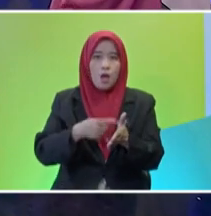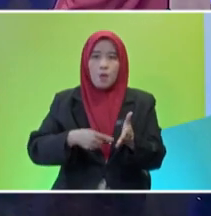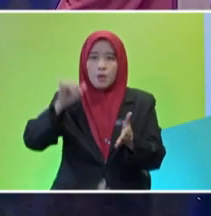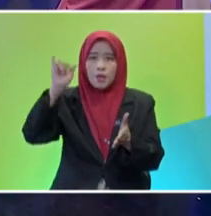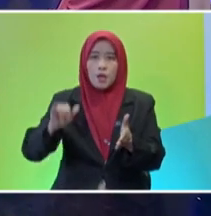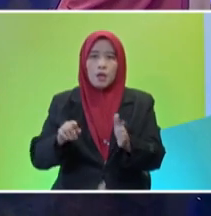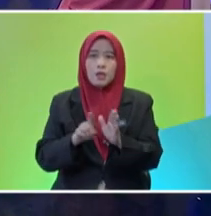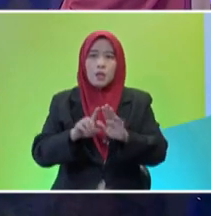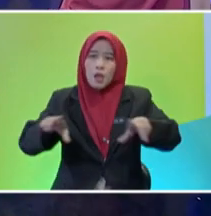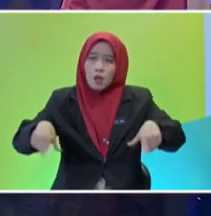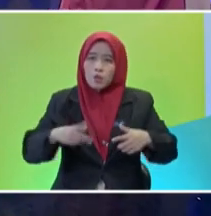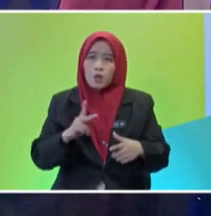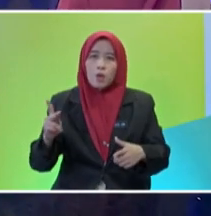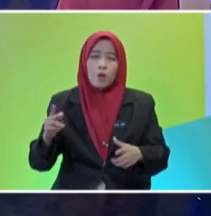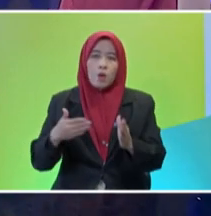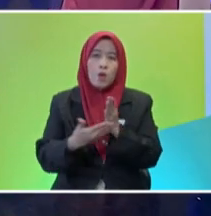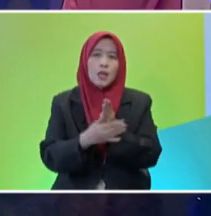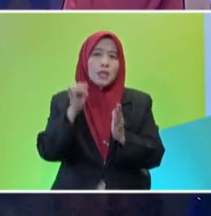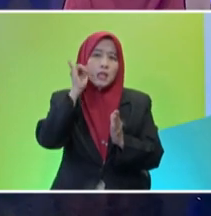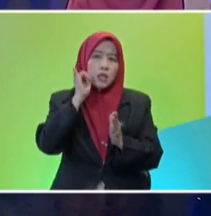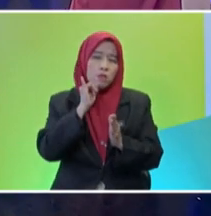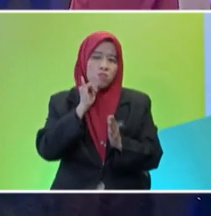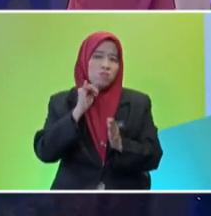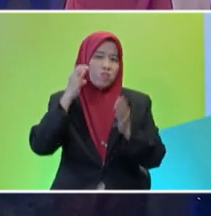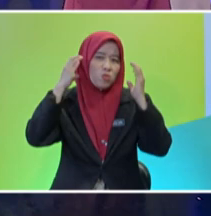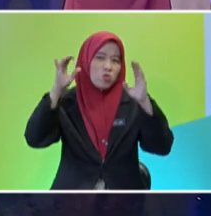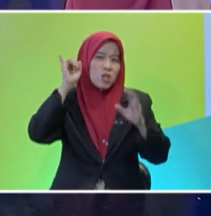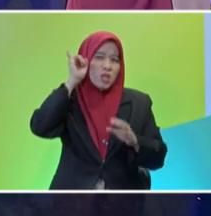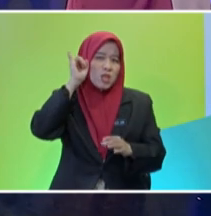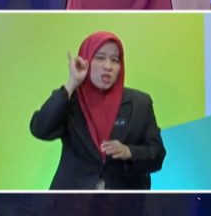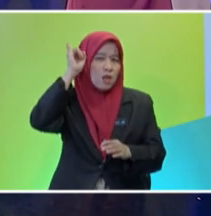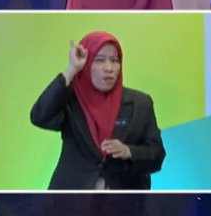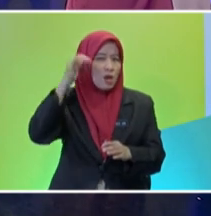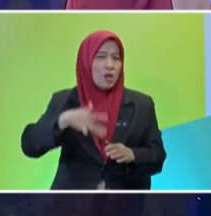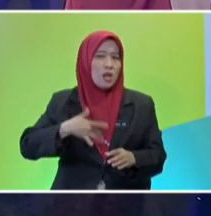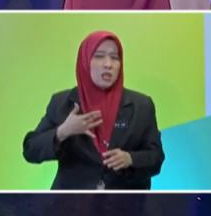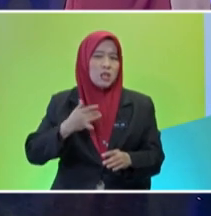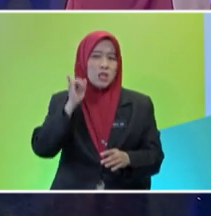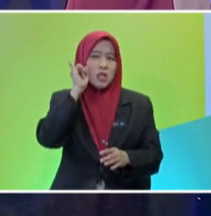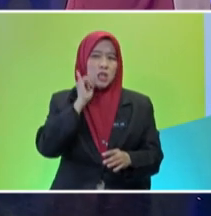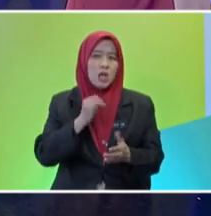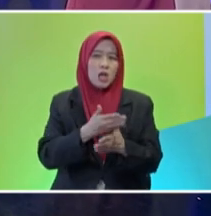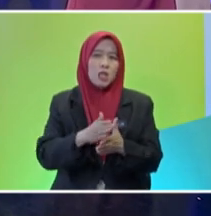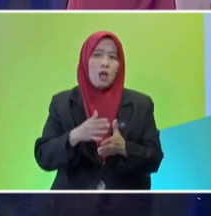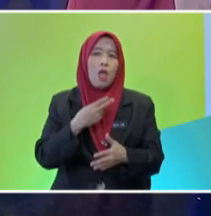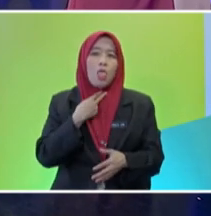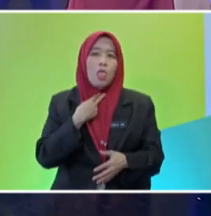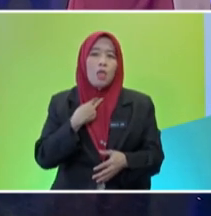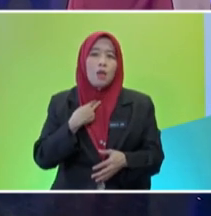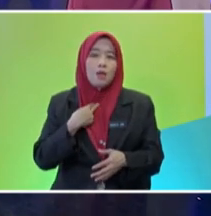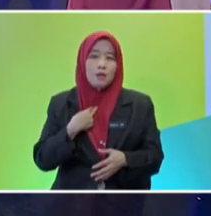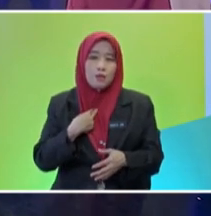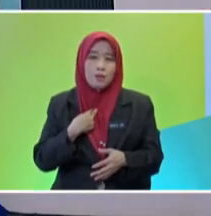oleh budak yang bernama Isha ini? Cikgu, Irfan rasa sekarang ni Isha tengah dahaga. Betul. Sebab dia tengah minum air itu macam